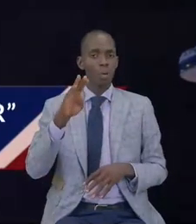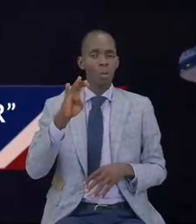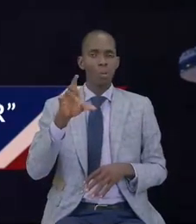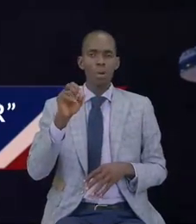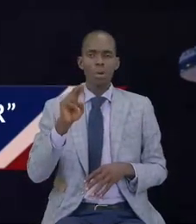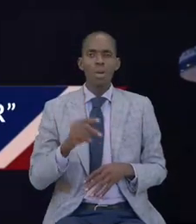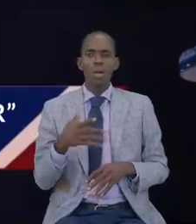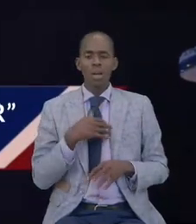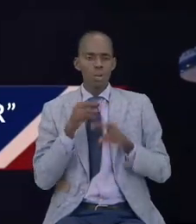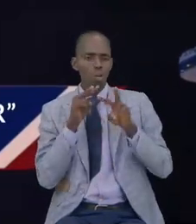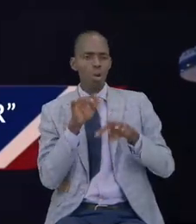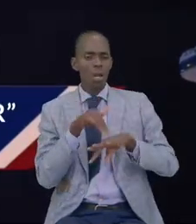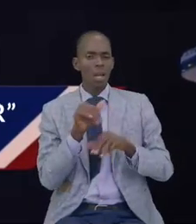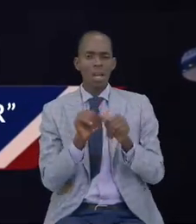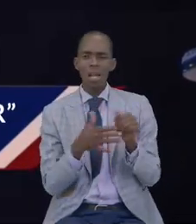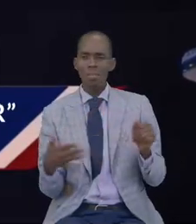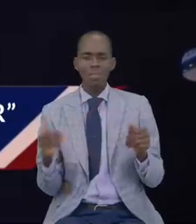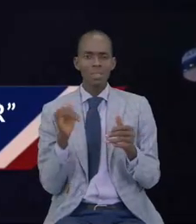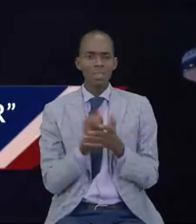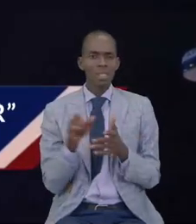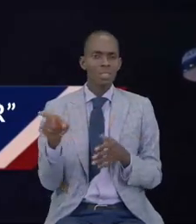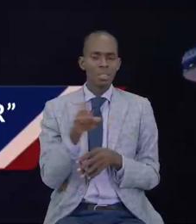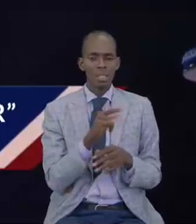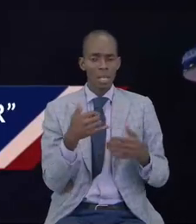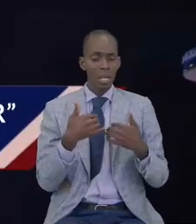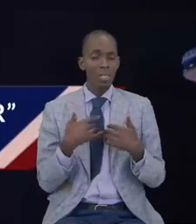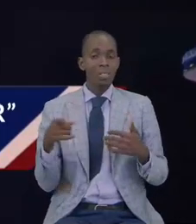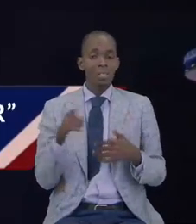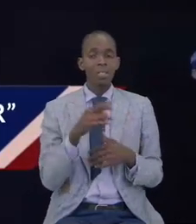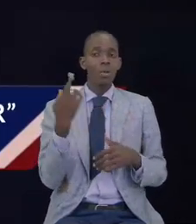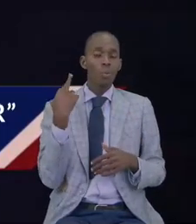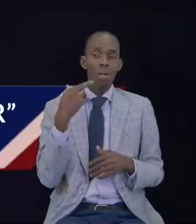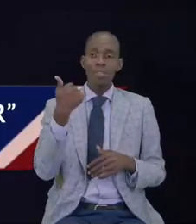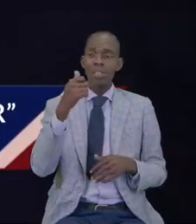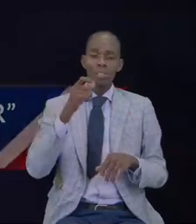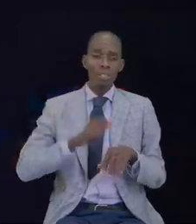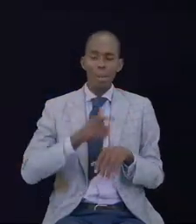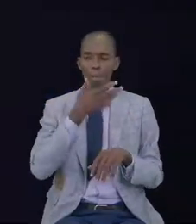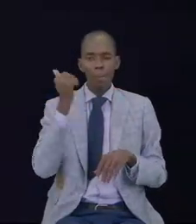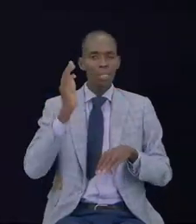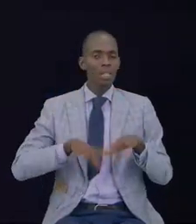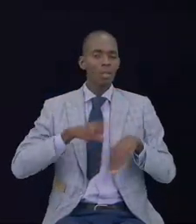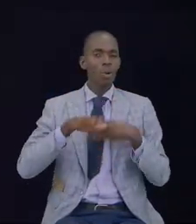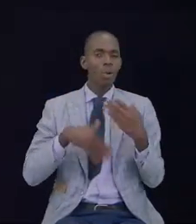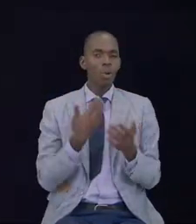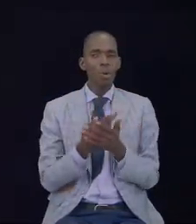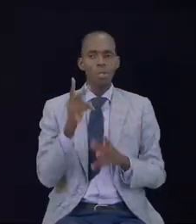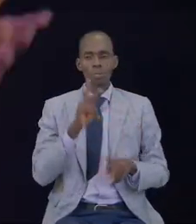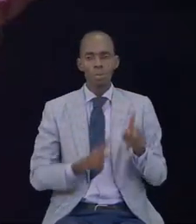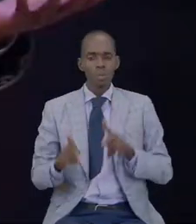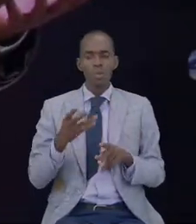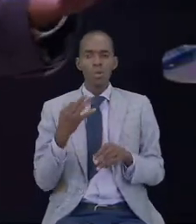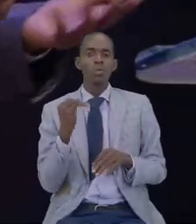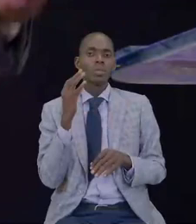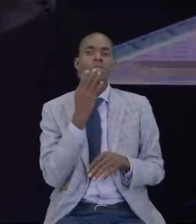avaient, même, ils étaient 10 fois supérieurs que tous ceux-là, tous les autres juifs.